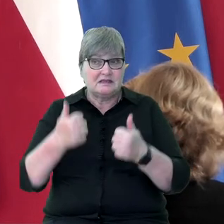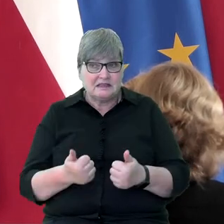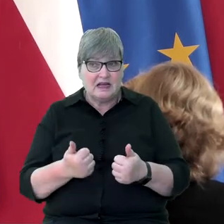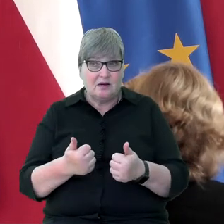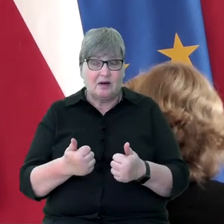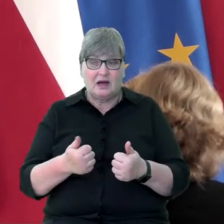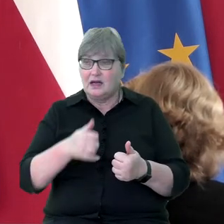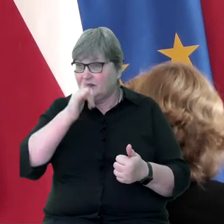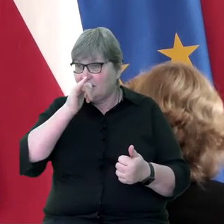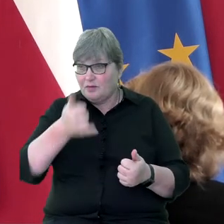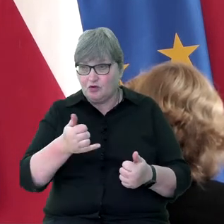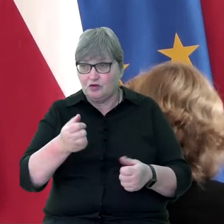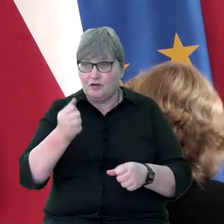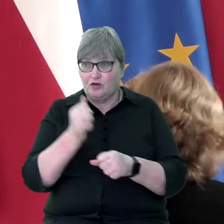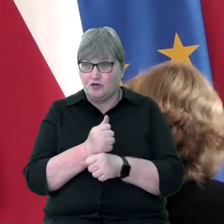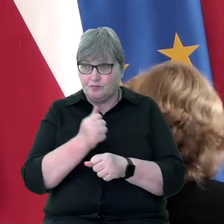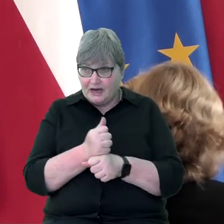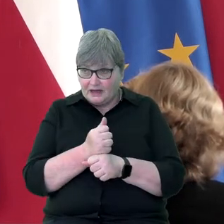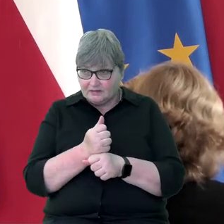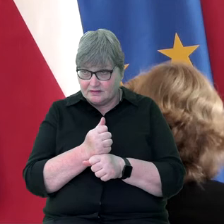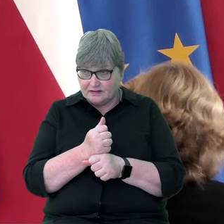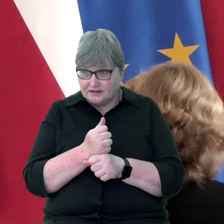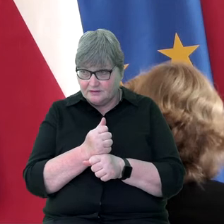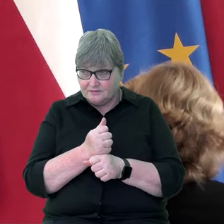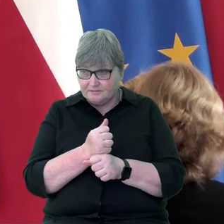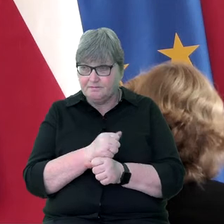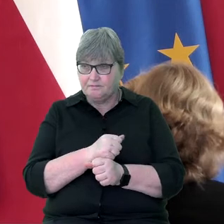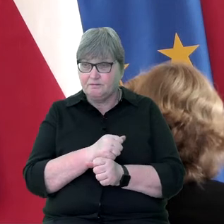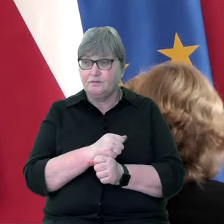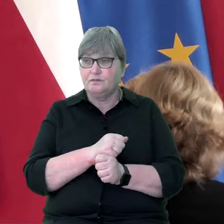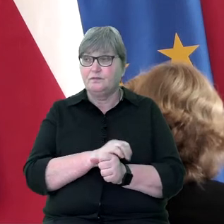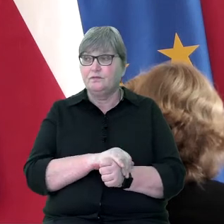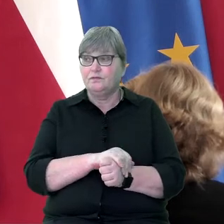z kalectwa lub choroby nabytej bez wiedzy funkcjonariusza po